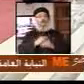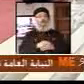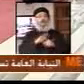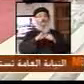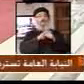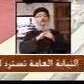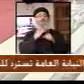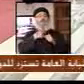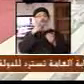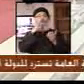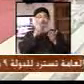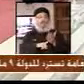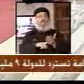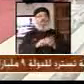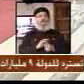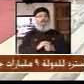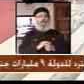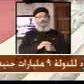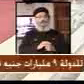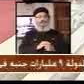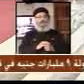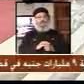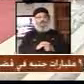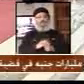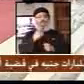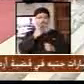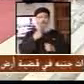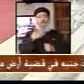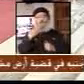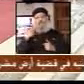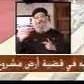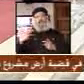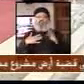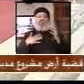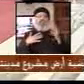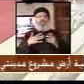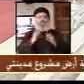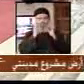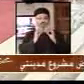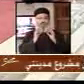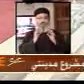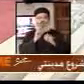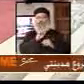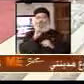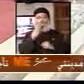مشاعر الحب الحقيقية، ما في حب بالكلام كده وحاجة مزيفة.